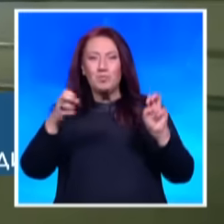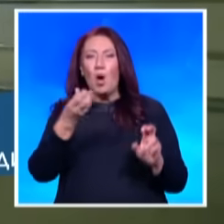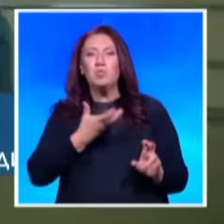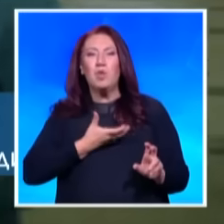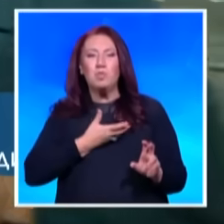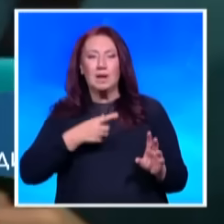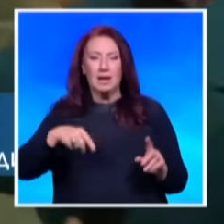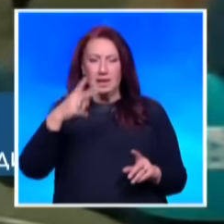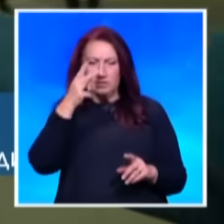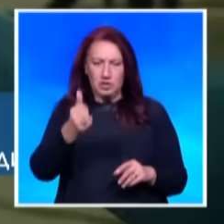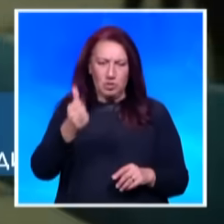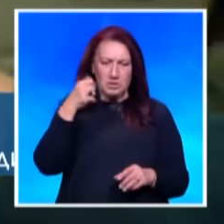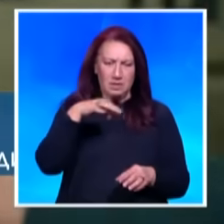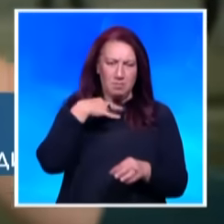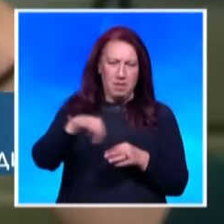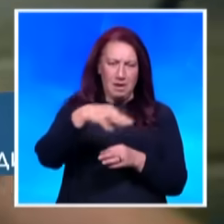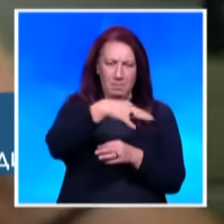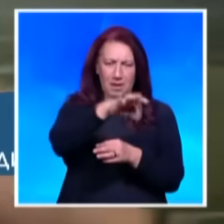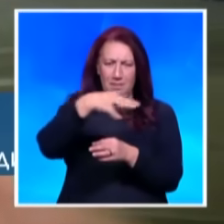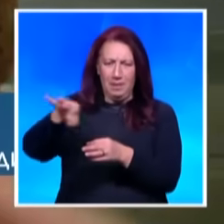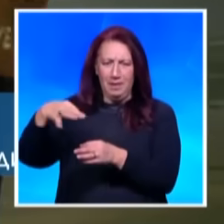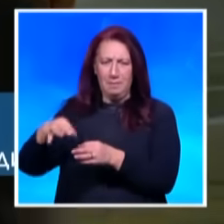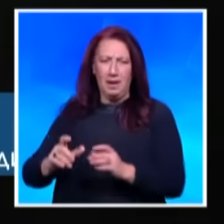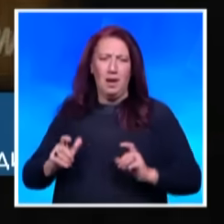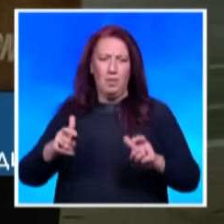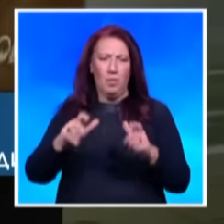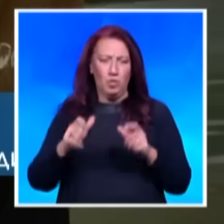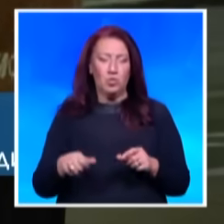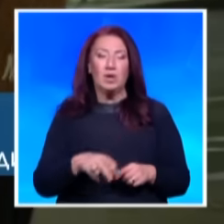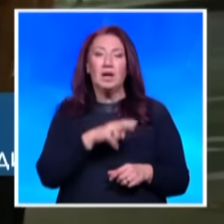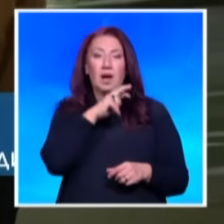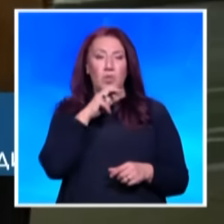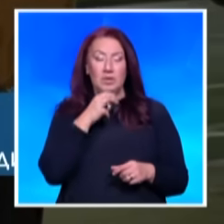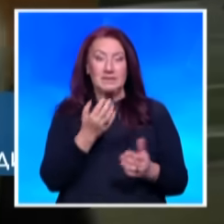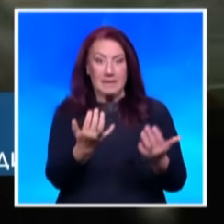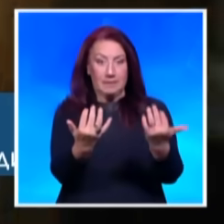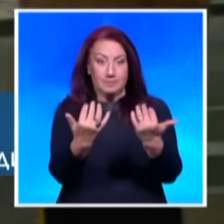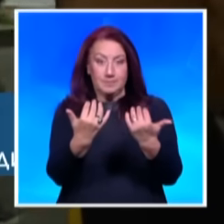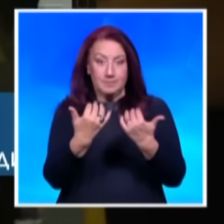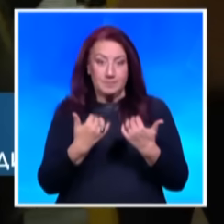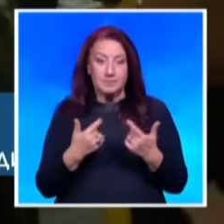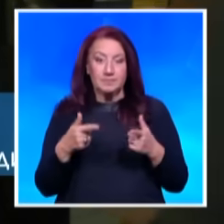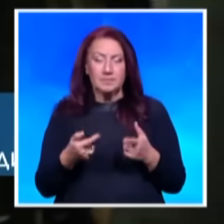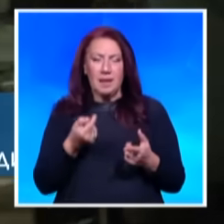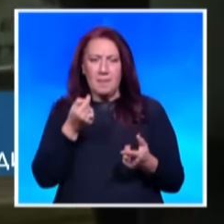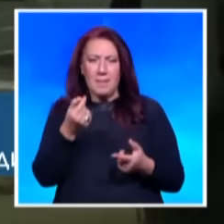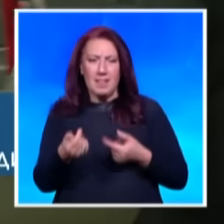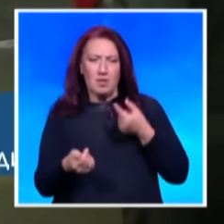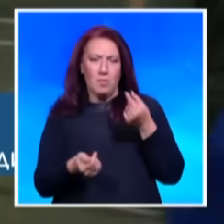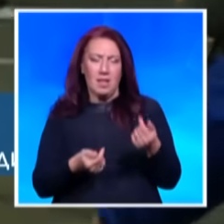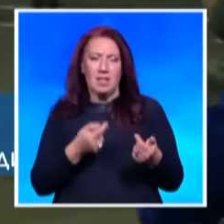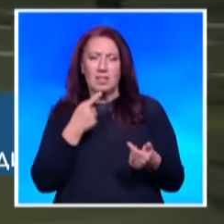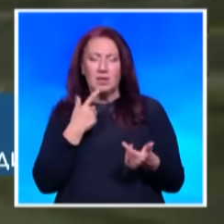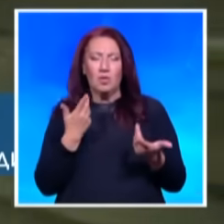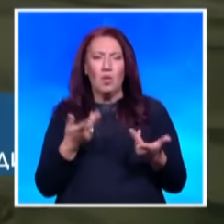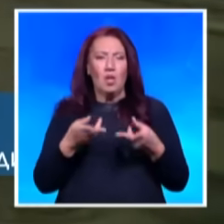които продължават да горят. Жандармерията, която се пренесе и насам. Истината е, че тук малко по малко, като че ли нормалния ритъм